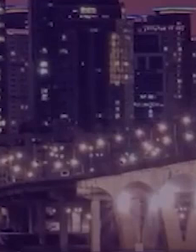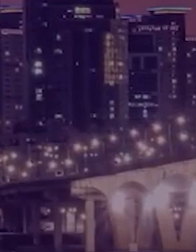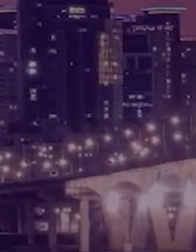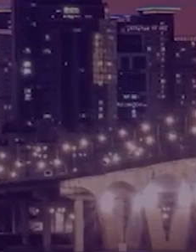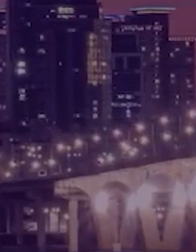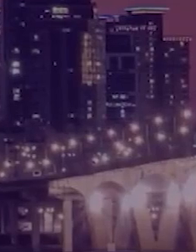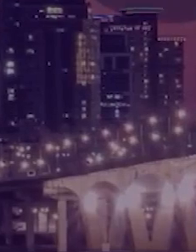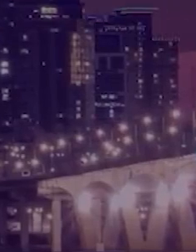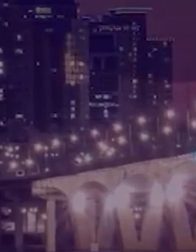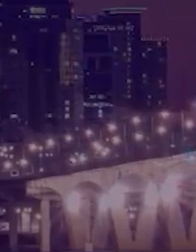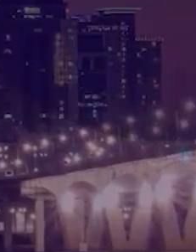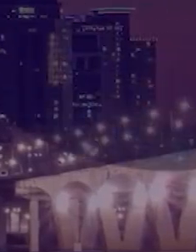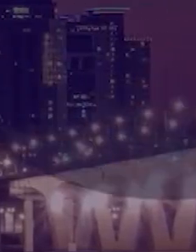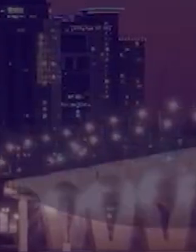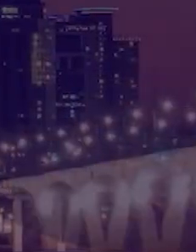아